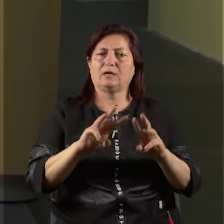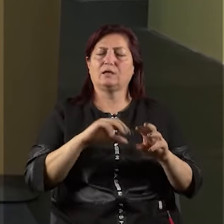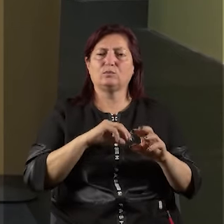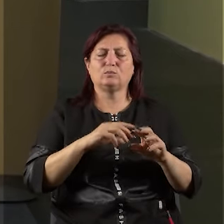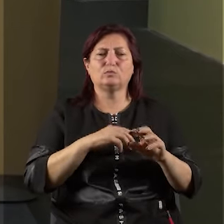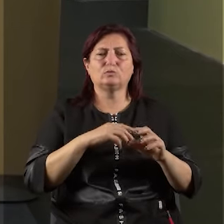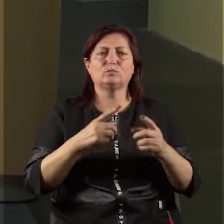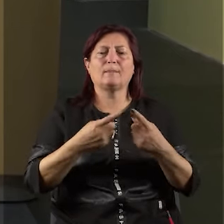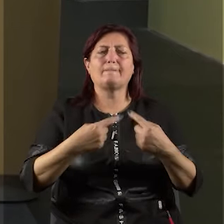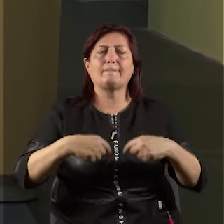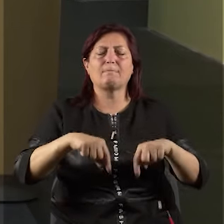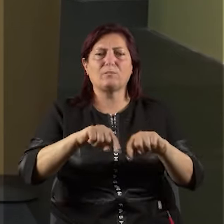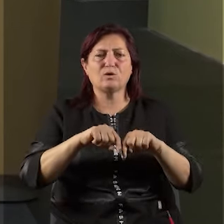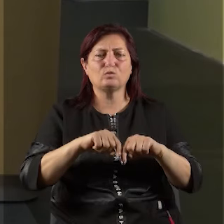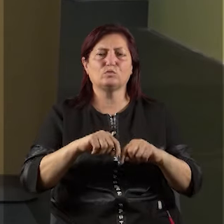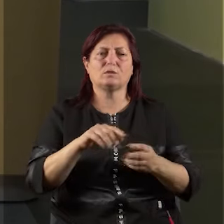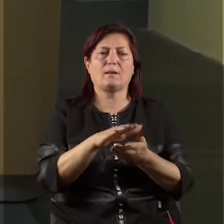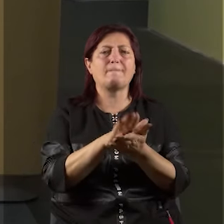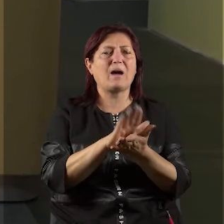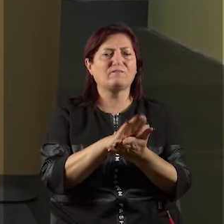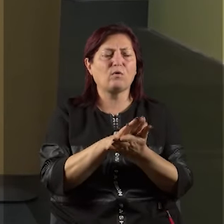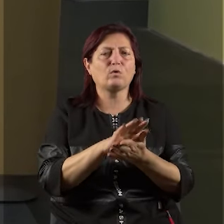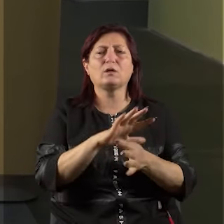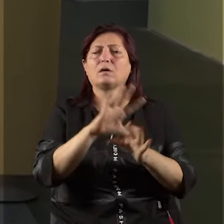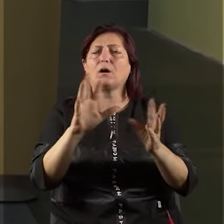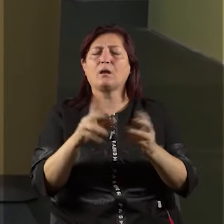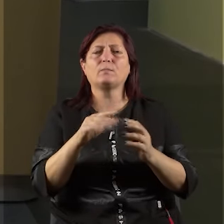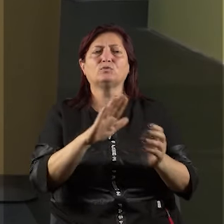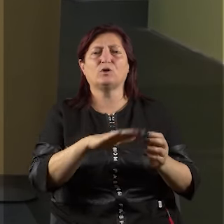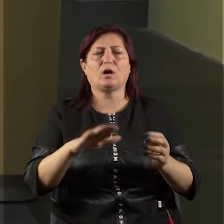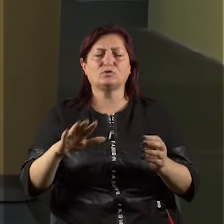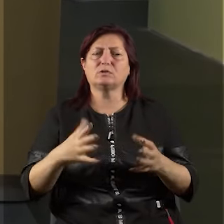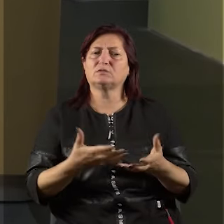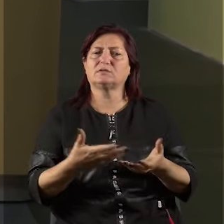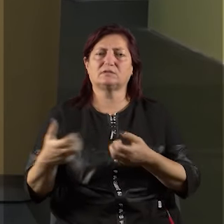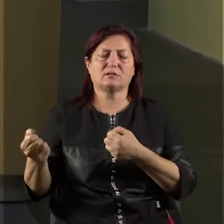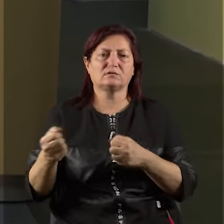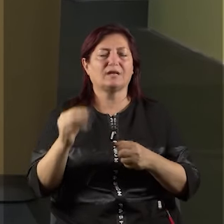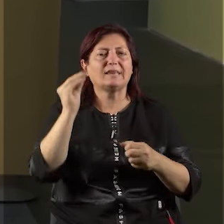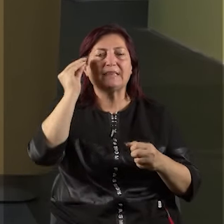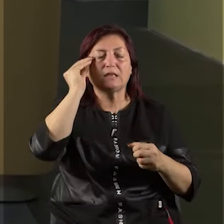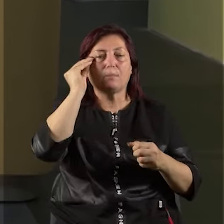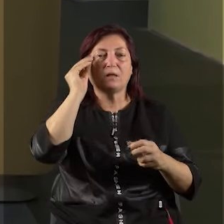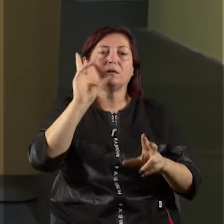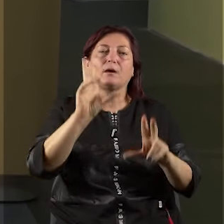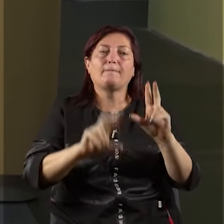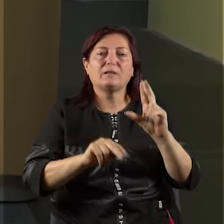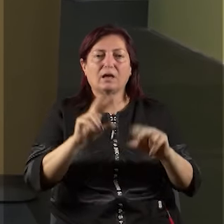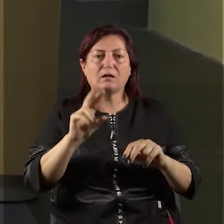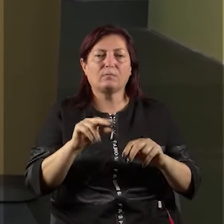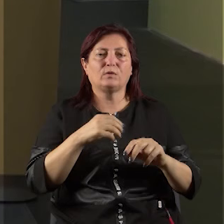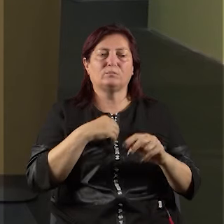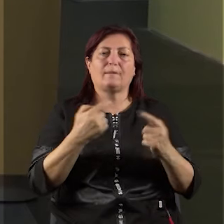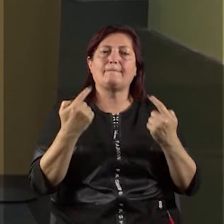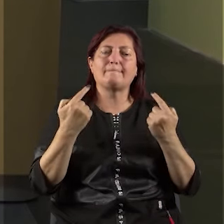մրցանակներ եւ այլն, պատվոգրեր ստացան աշակերտները։ Նպատակը բնականաբար մեր մեծ